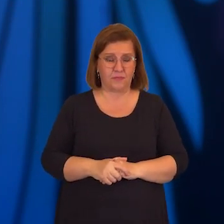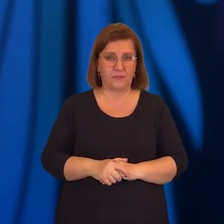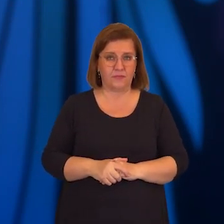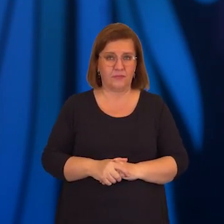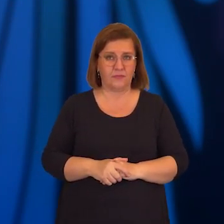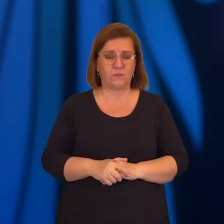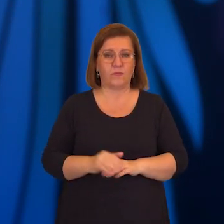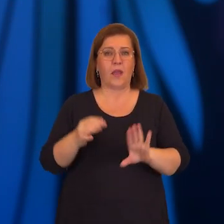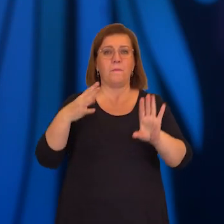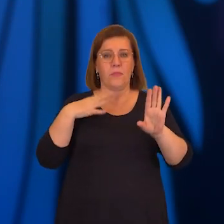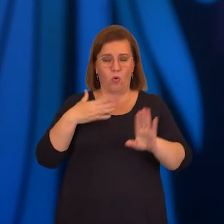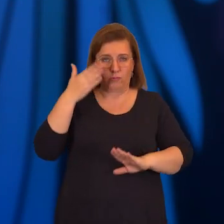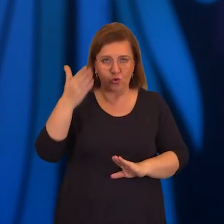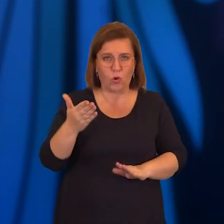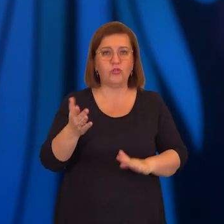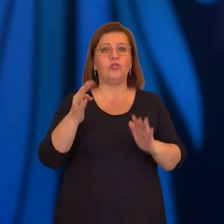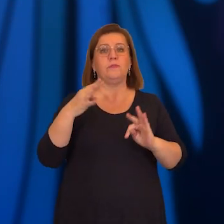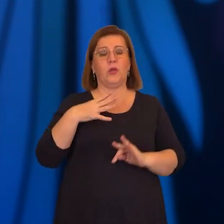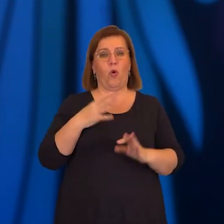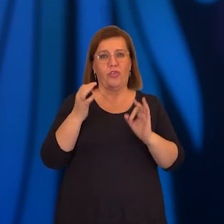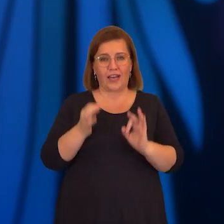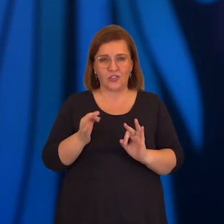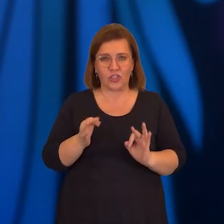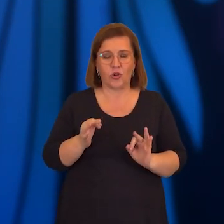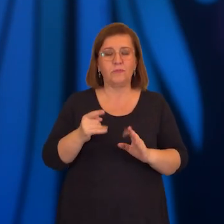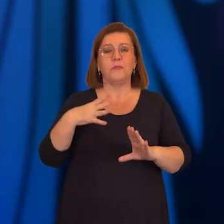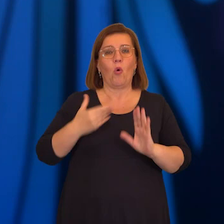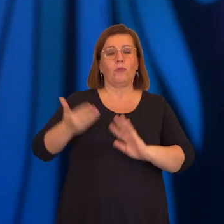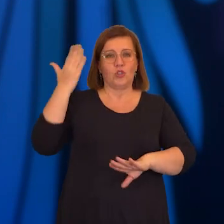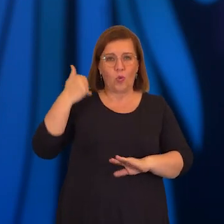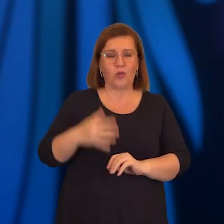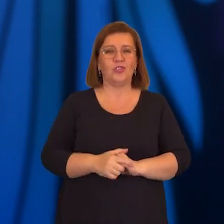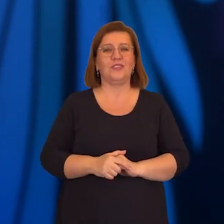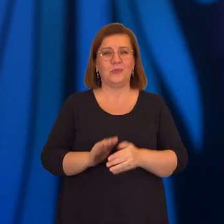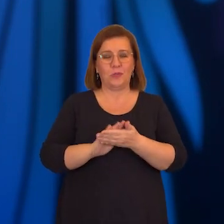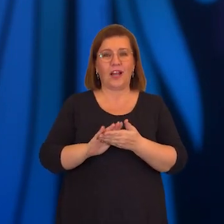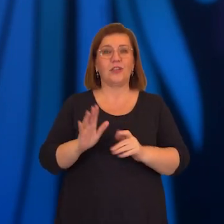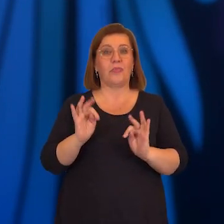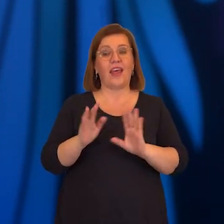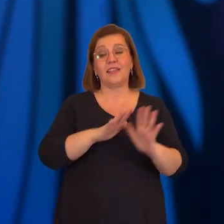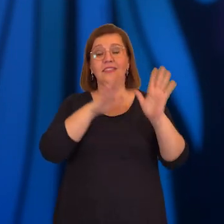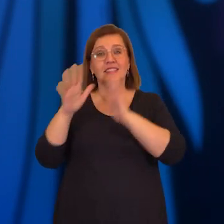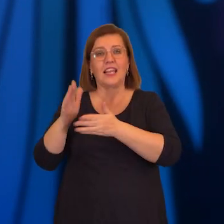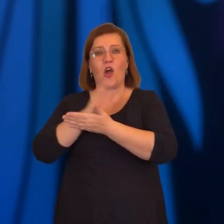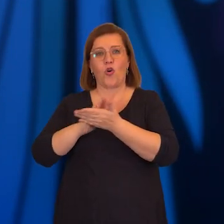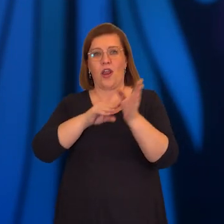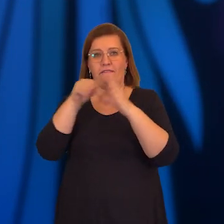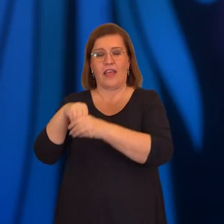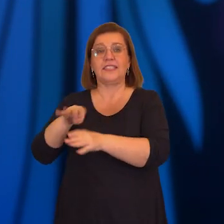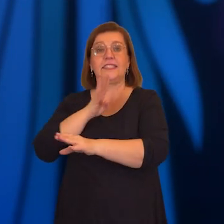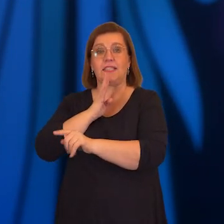było o przeszłości plastiku, o teraźniejszości, więc przenieśmy się w inne rejony geograficzne, mentalnie do Stanów